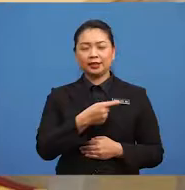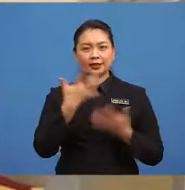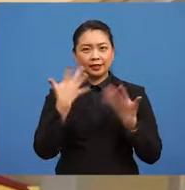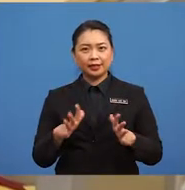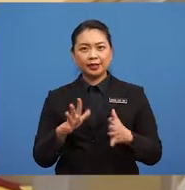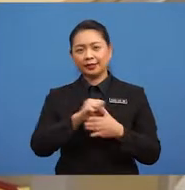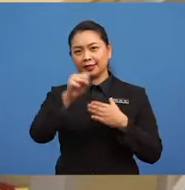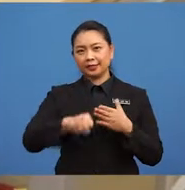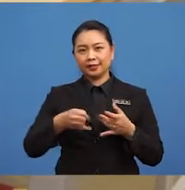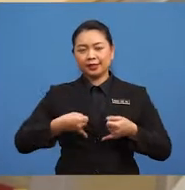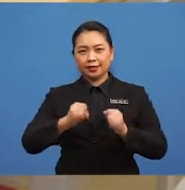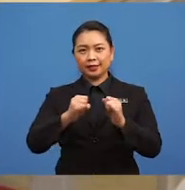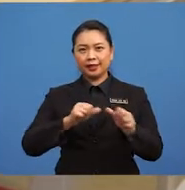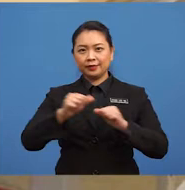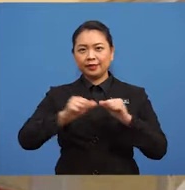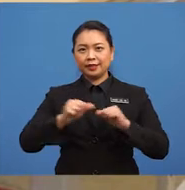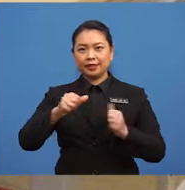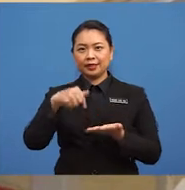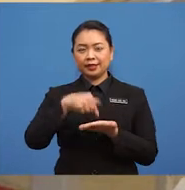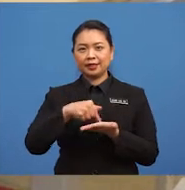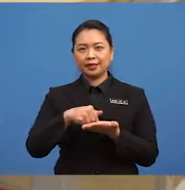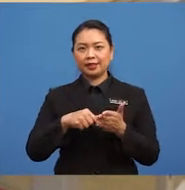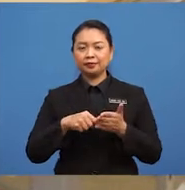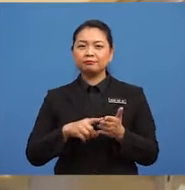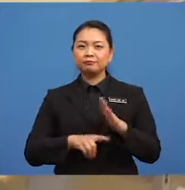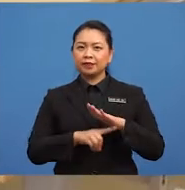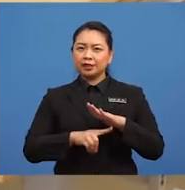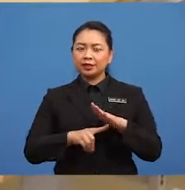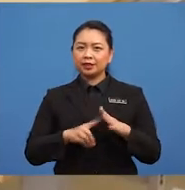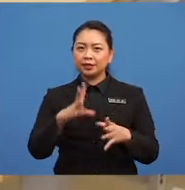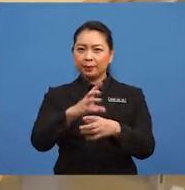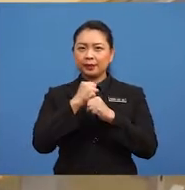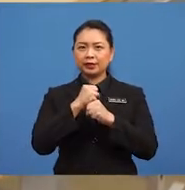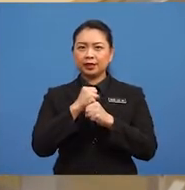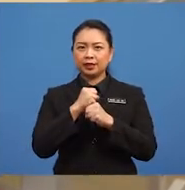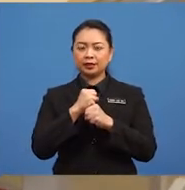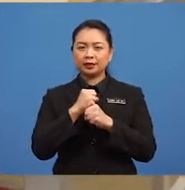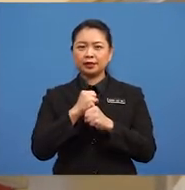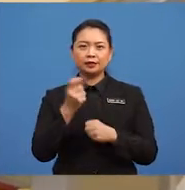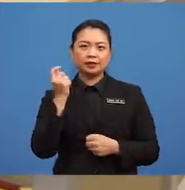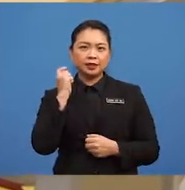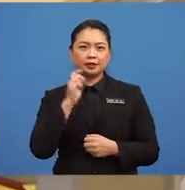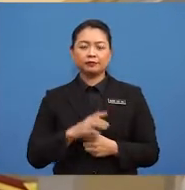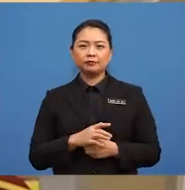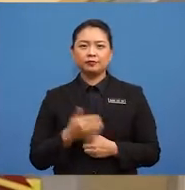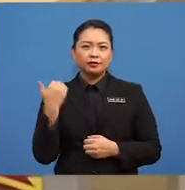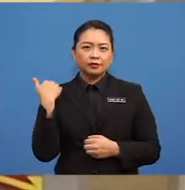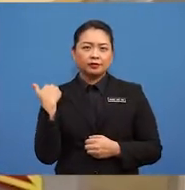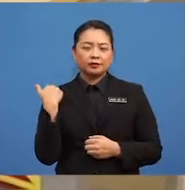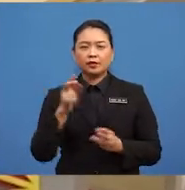Murid-murid, kita telah selesai menjalankan aktiviti ini. Berdasarkan dapatan yang